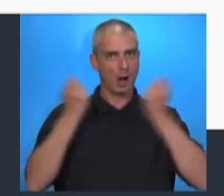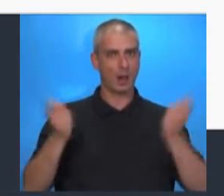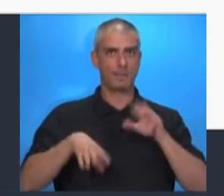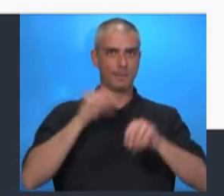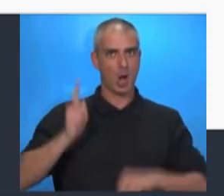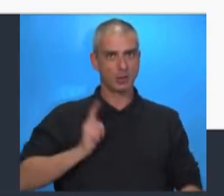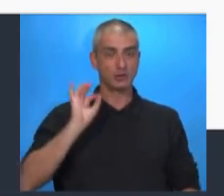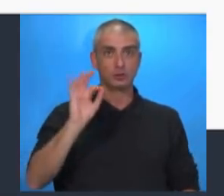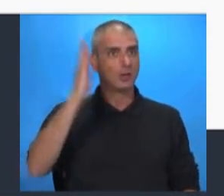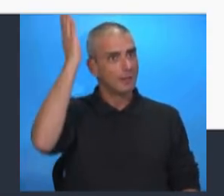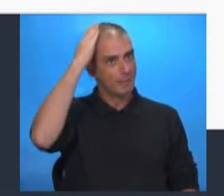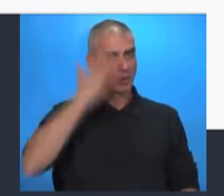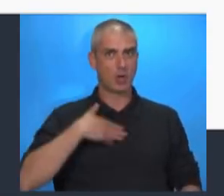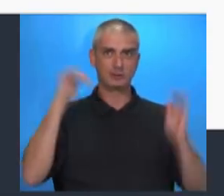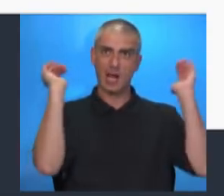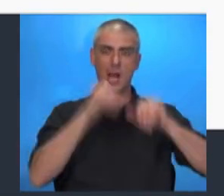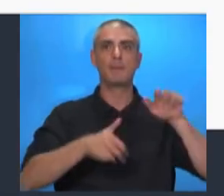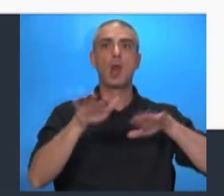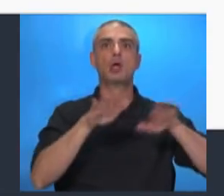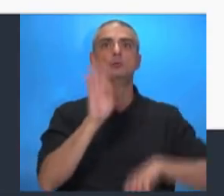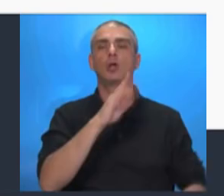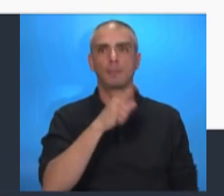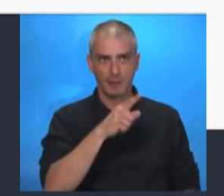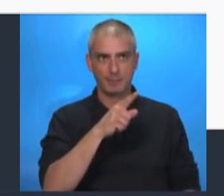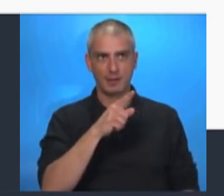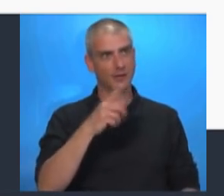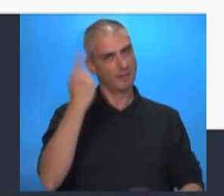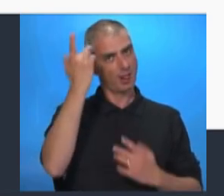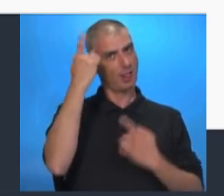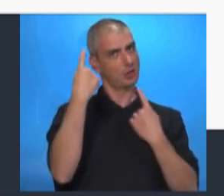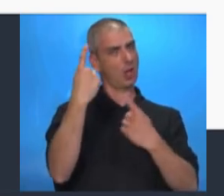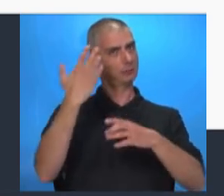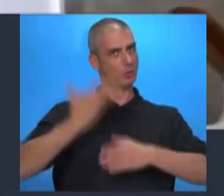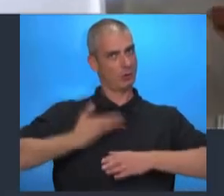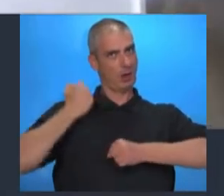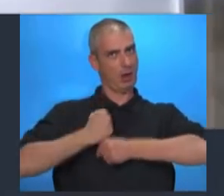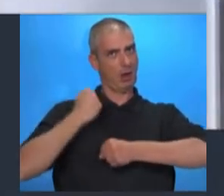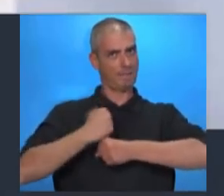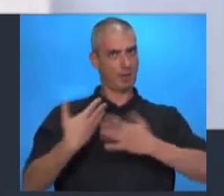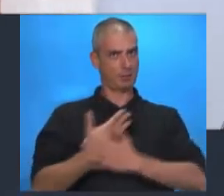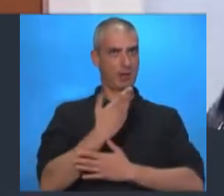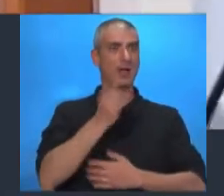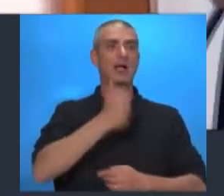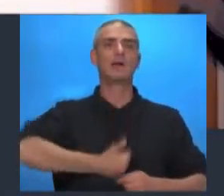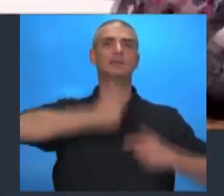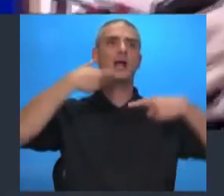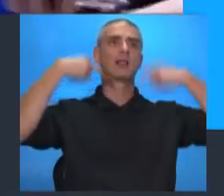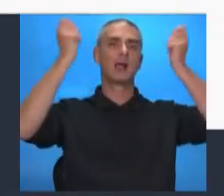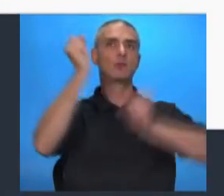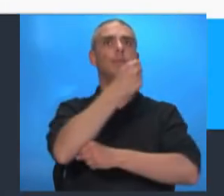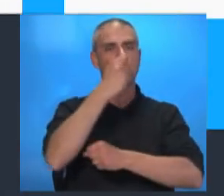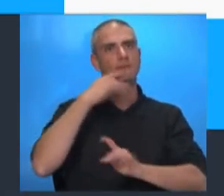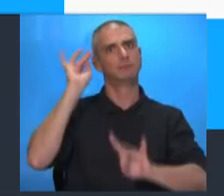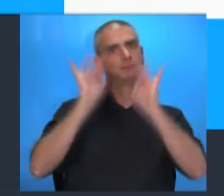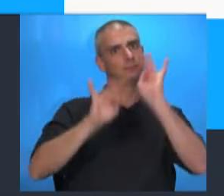בנט חותר להפיל את ראש הממשלה נתניהו ולדאוג לעצמו לסידור עבודה. גם שרת התרבות מירי רגב תקפה בחריפות